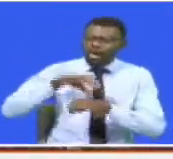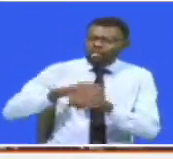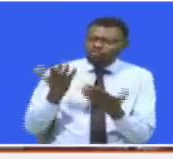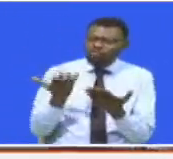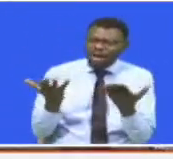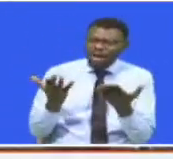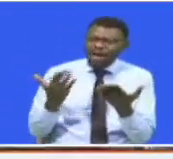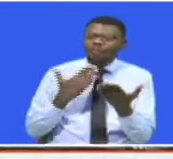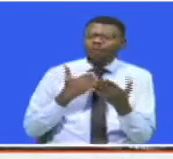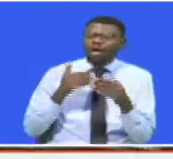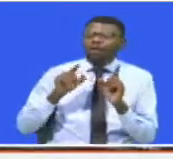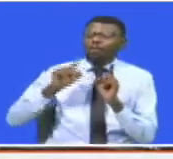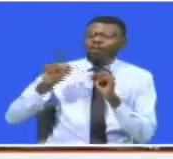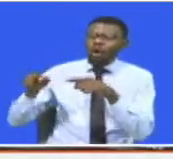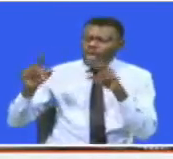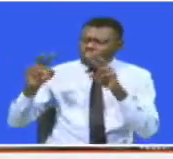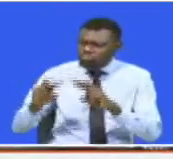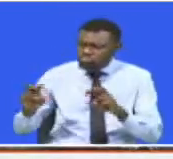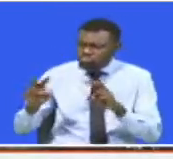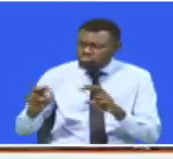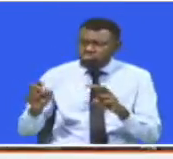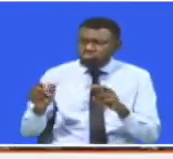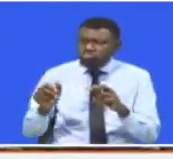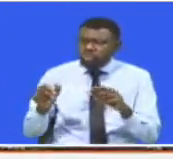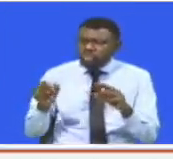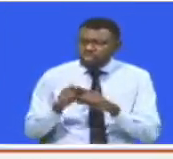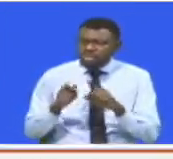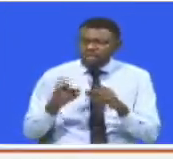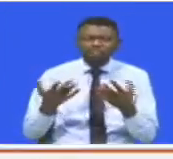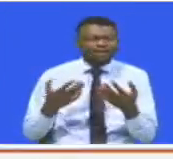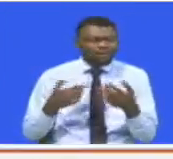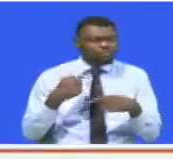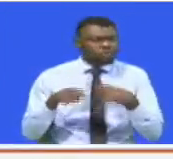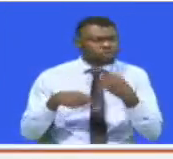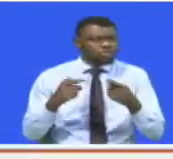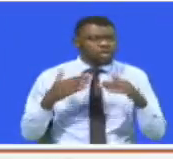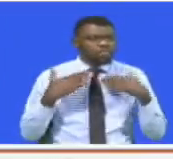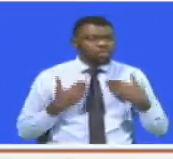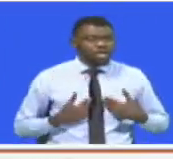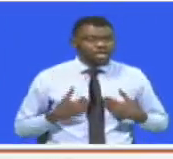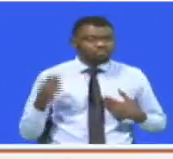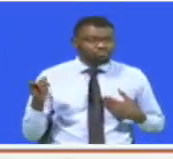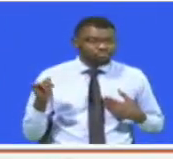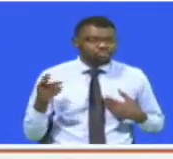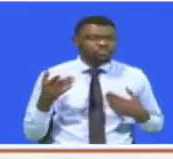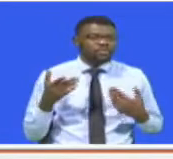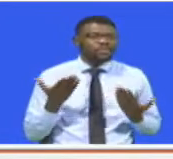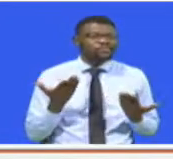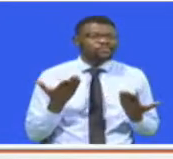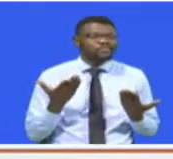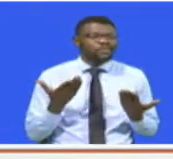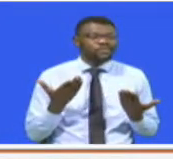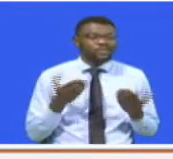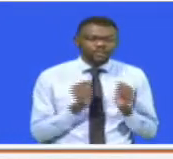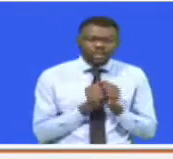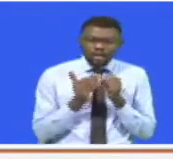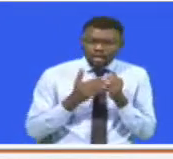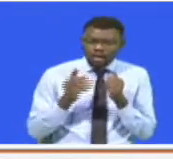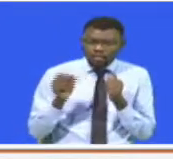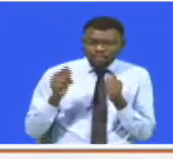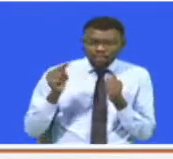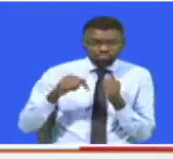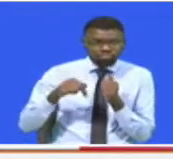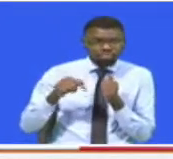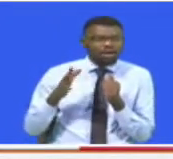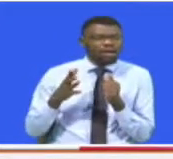that place. And then we continue the investigation. Mwili wa Mwangi aliyetoweka Jumapili tarehe 9 mwezi huu ulitambuliwa